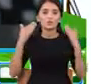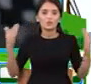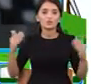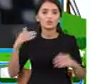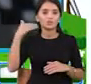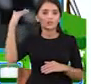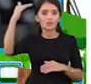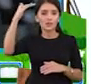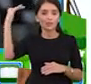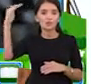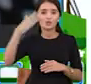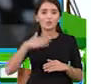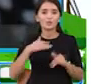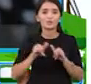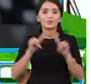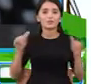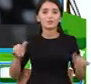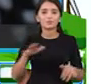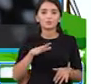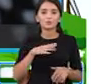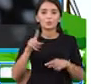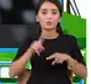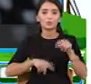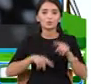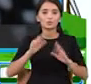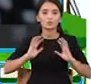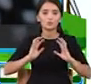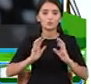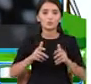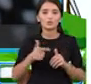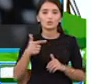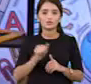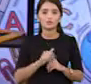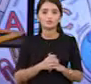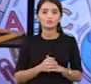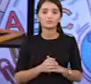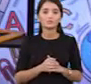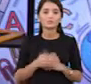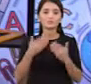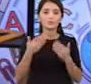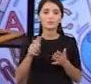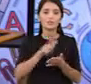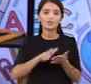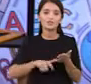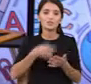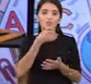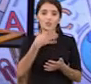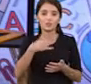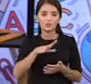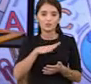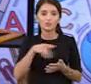samoga tanitgayman men endi yurtim nomin dunyoga. She'r sizlarga